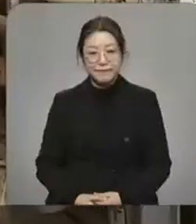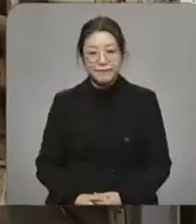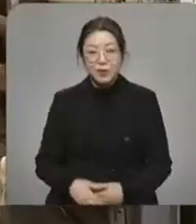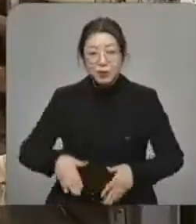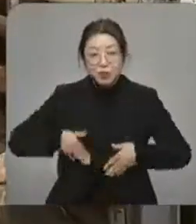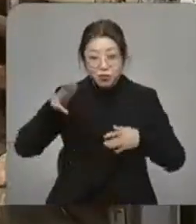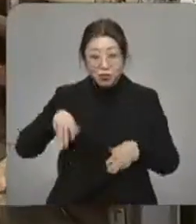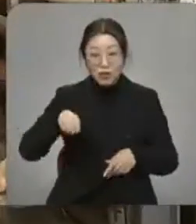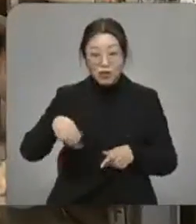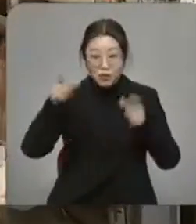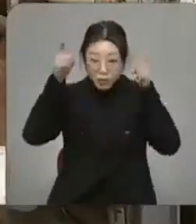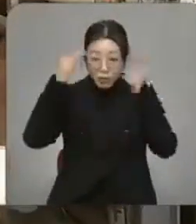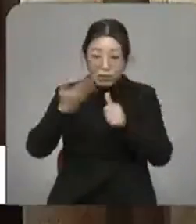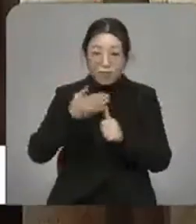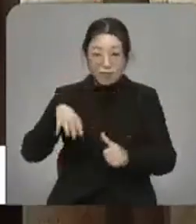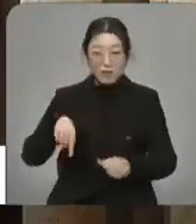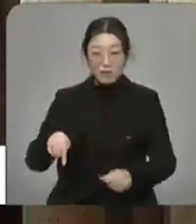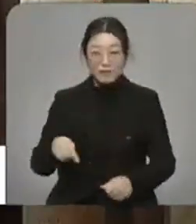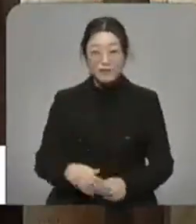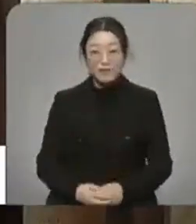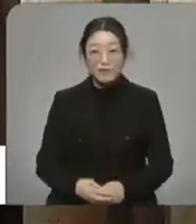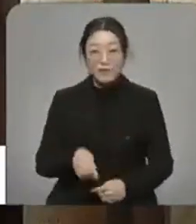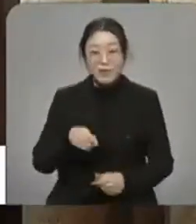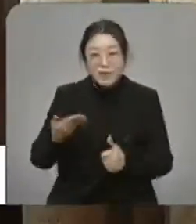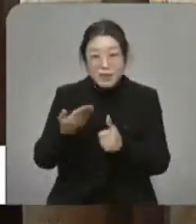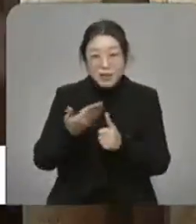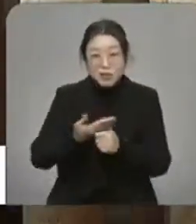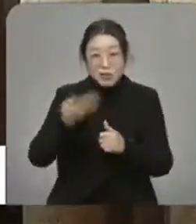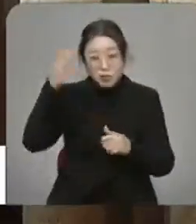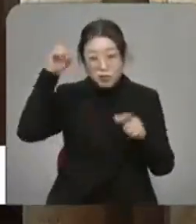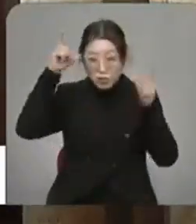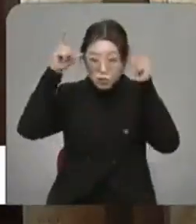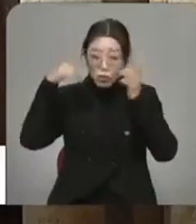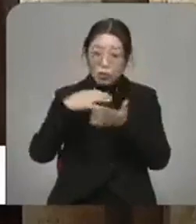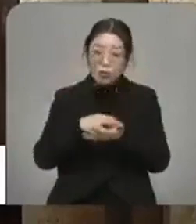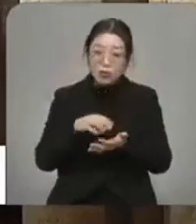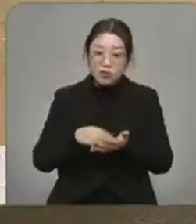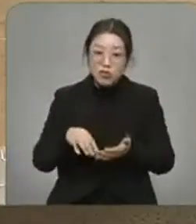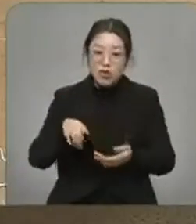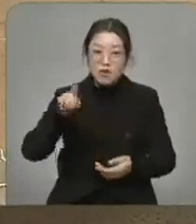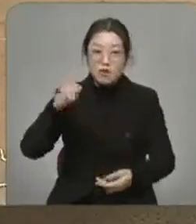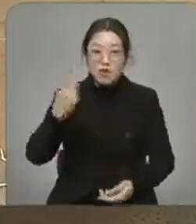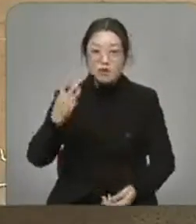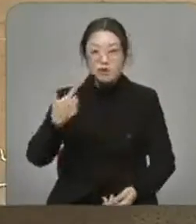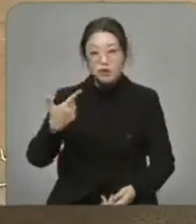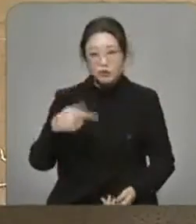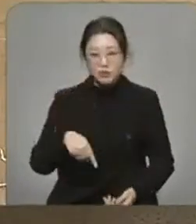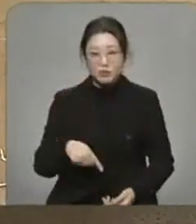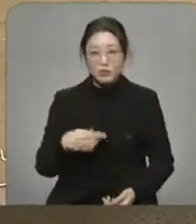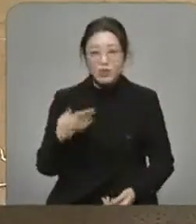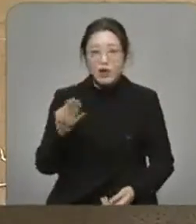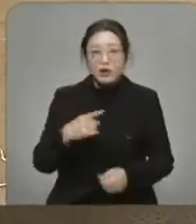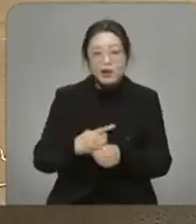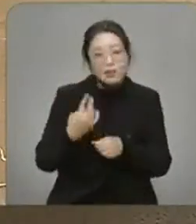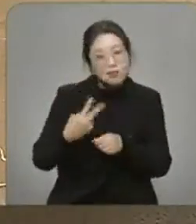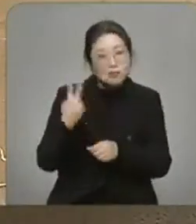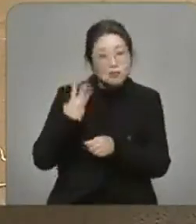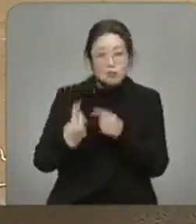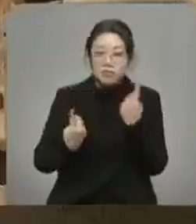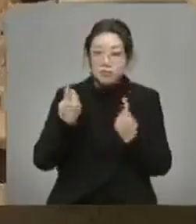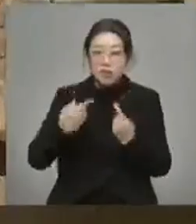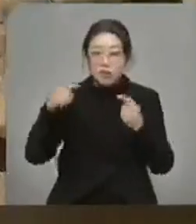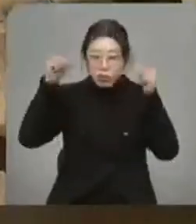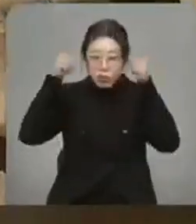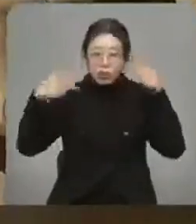춘천시 서면의 한 한우 축사입니다. 이 농가에서 키우고 있는 한우는 136마리. 몇 년 전보다 사육